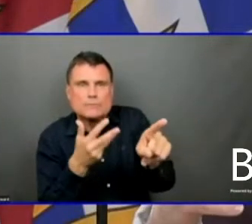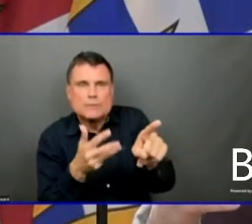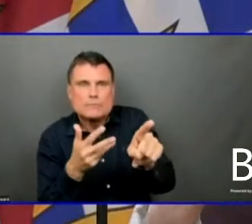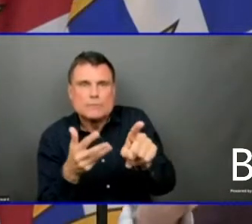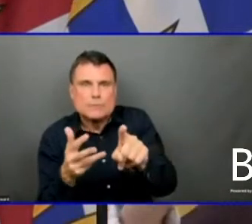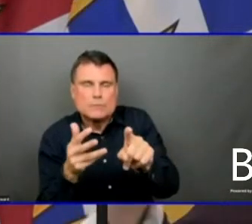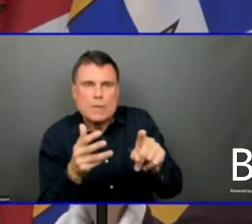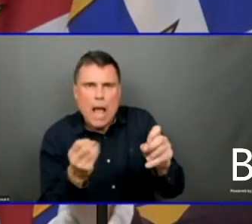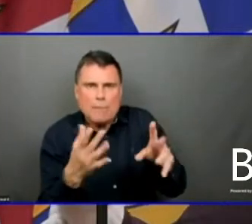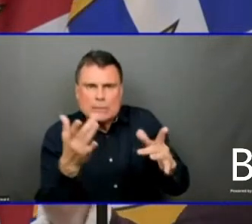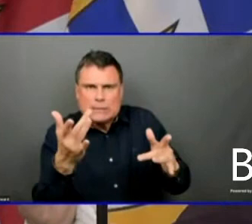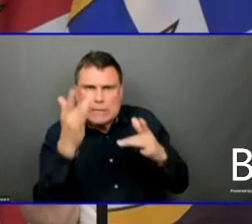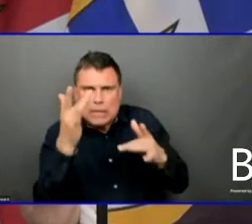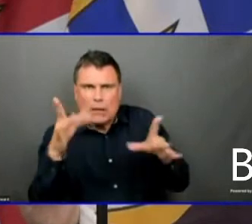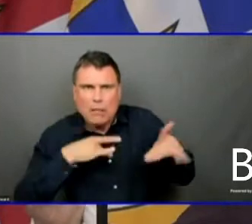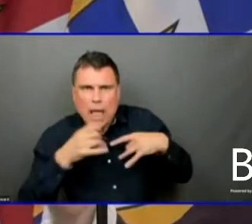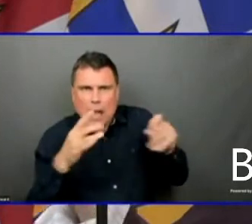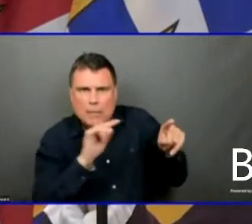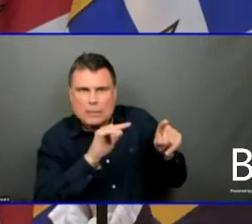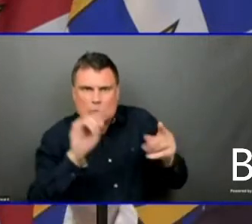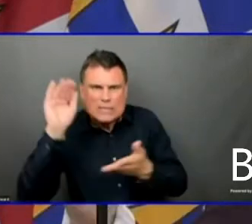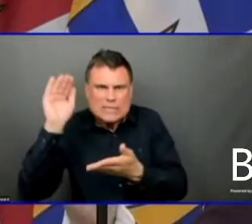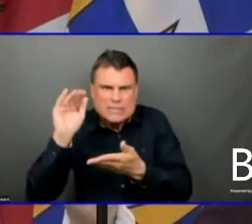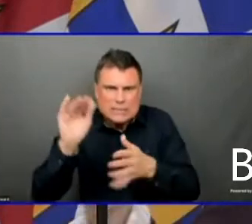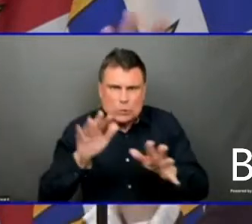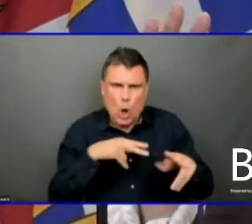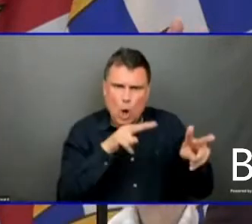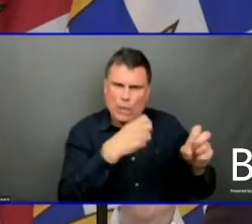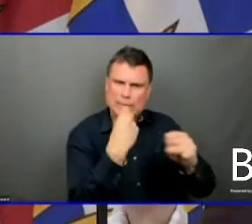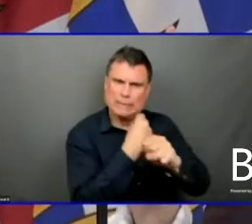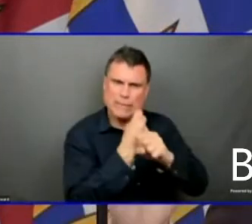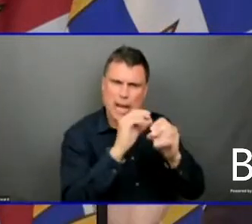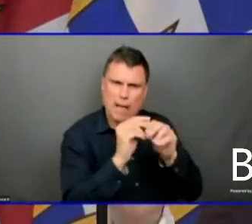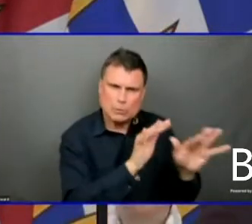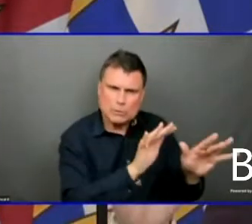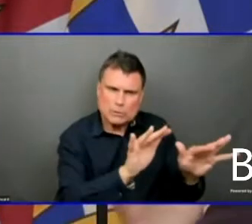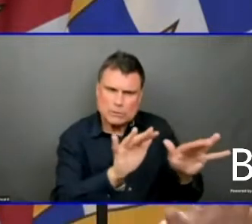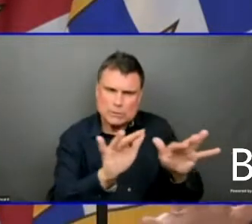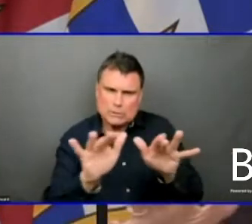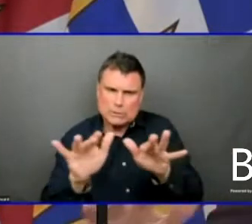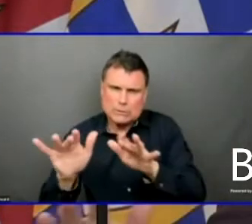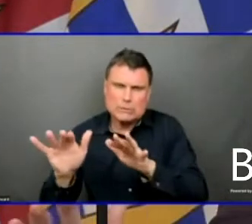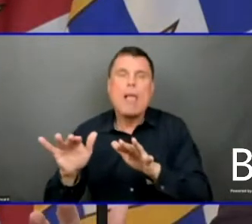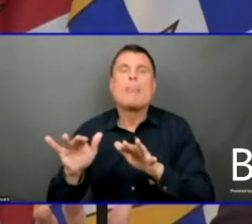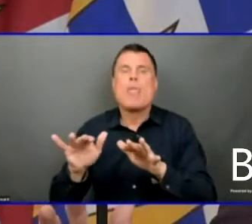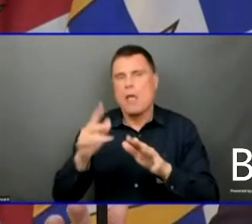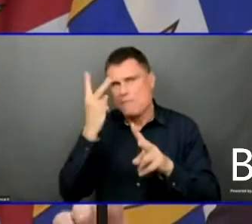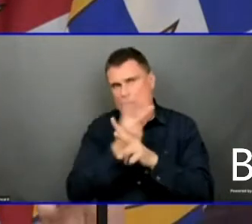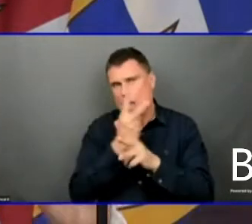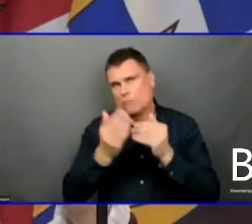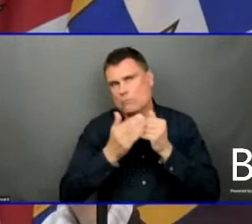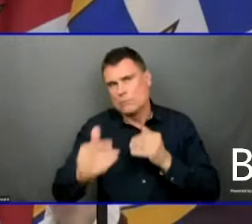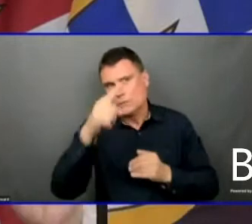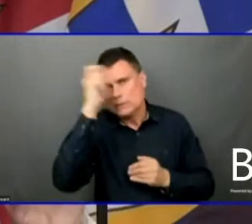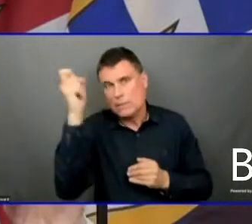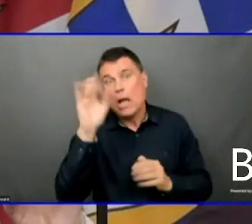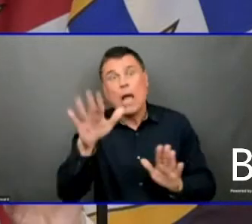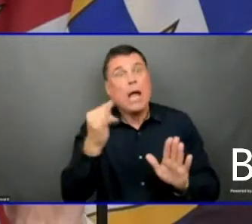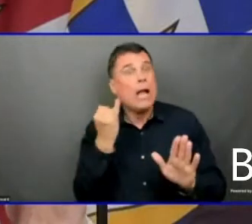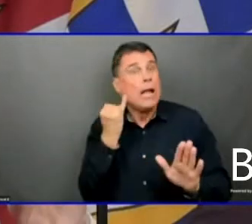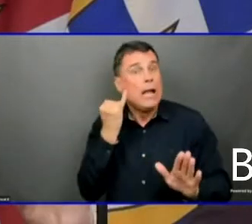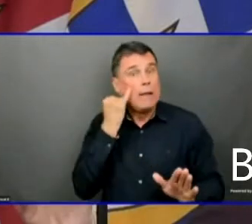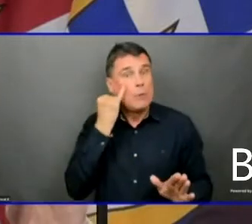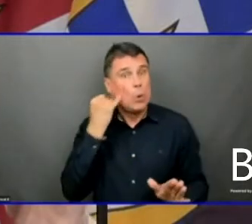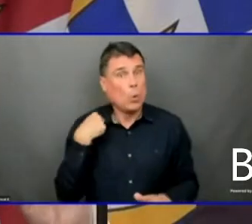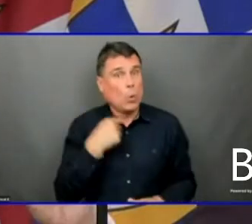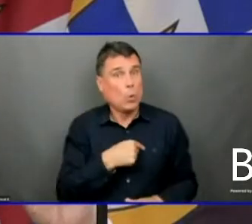边的传播的情况是下降，怎么下降啊？所以希望大家还是继续耐